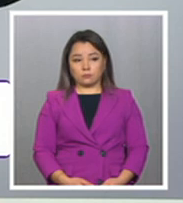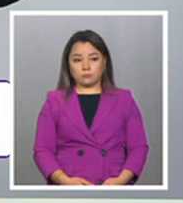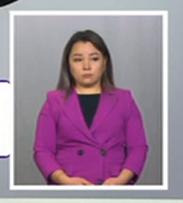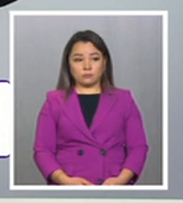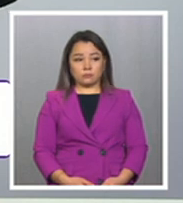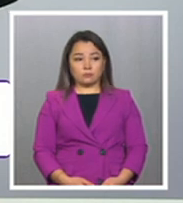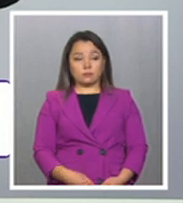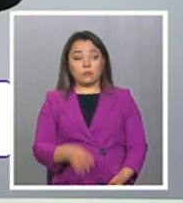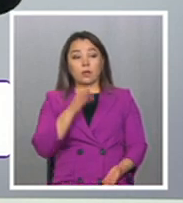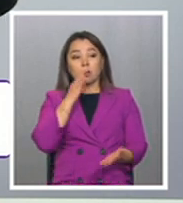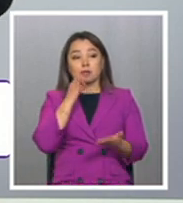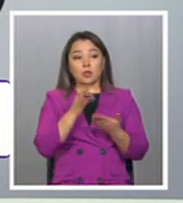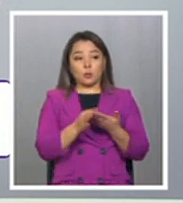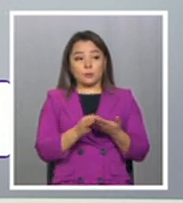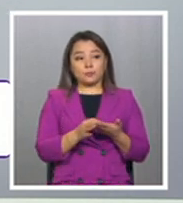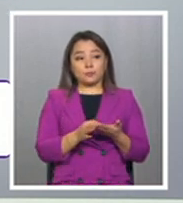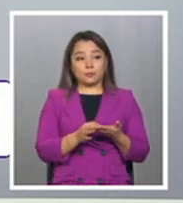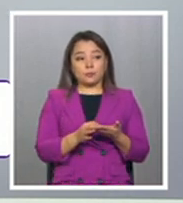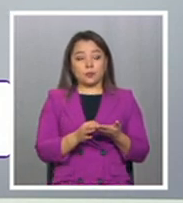Жауабы: